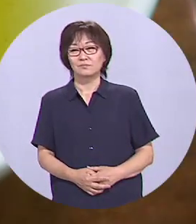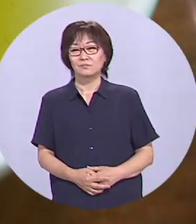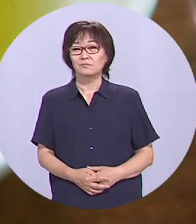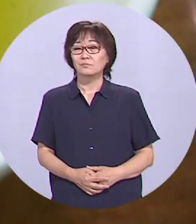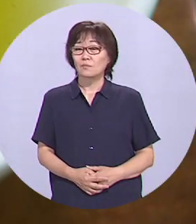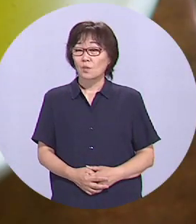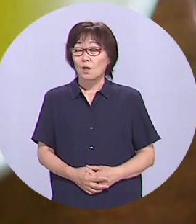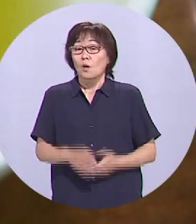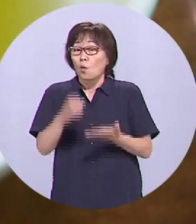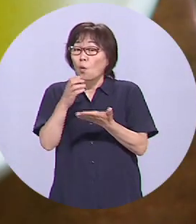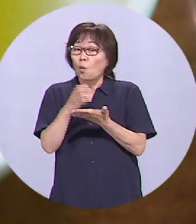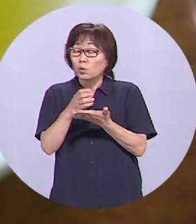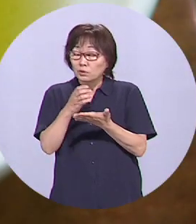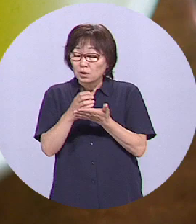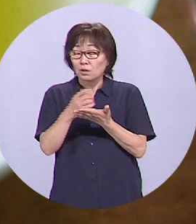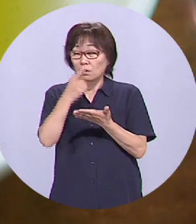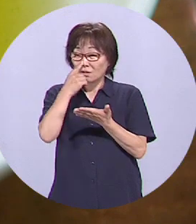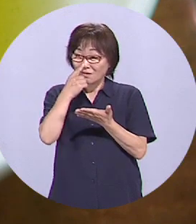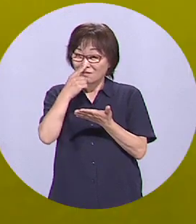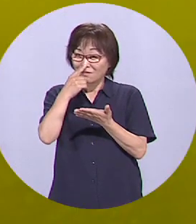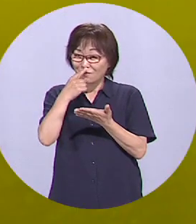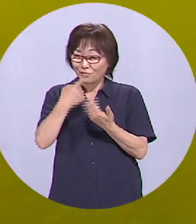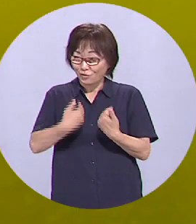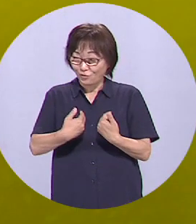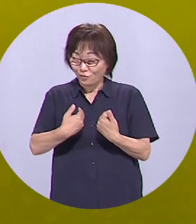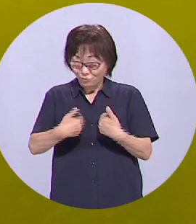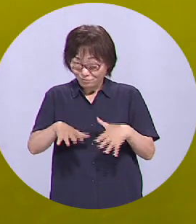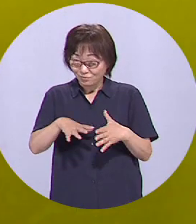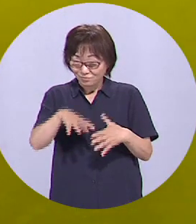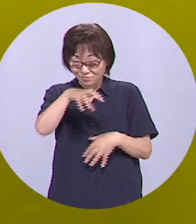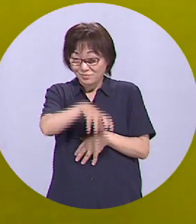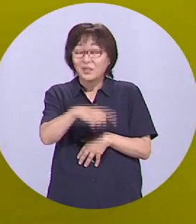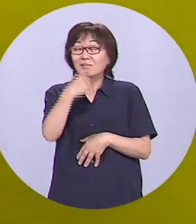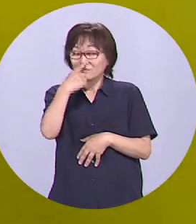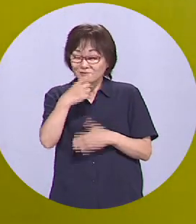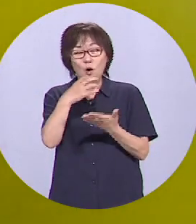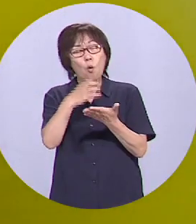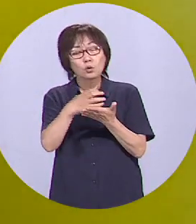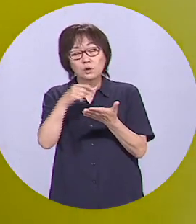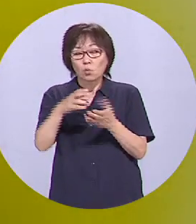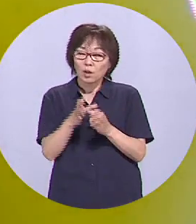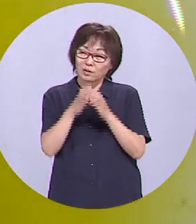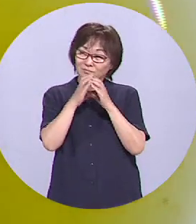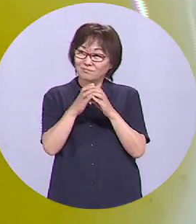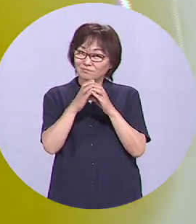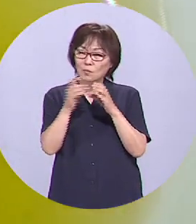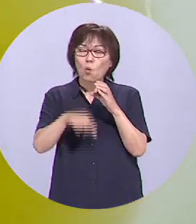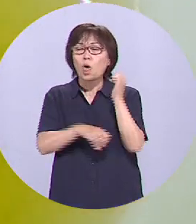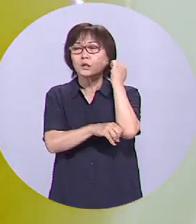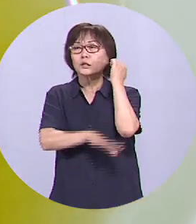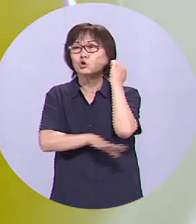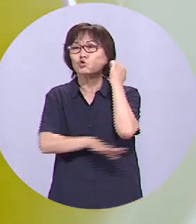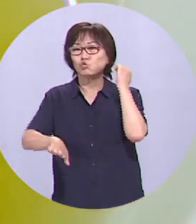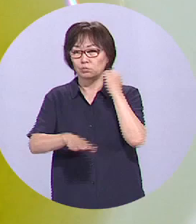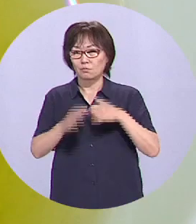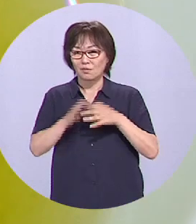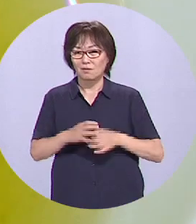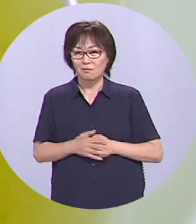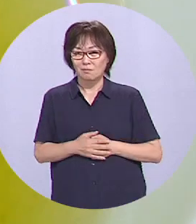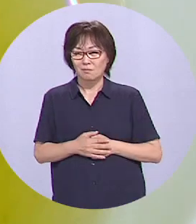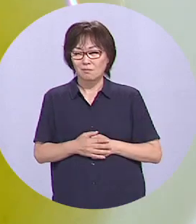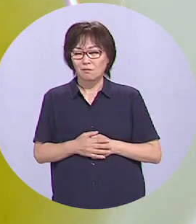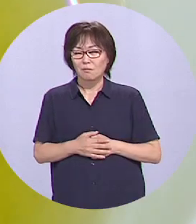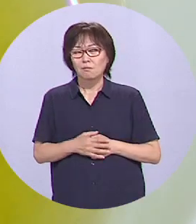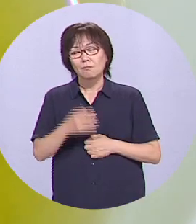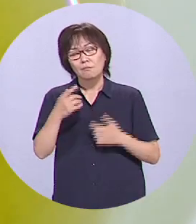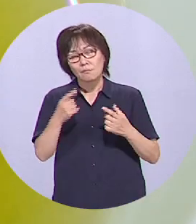でお茶ところでさ、俺これ飲んで育ったじゃん、うん、他のところでお茶飲んでも、うん、まあ、これが基準になっちゃってるから、うん、 一番